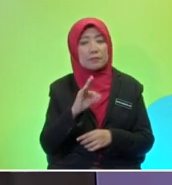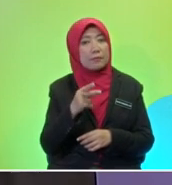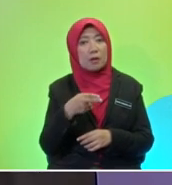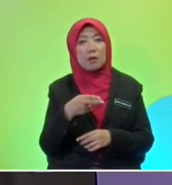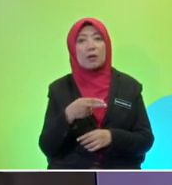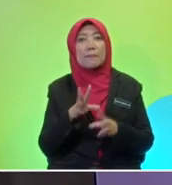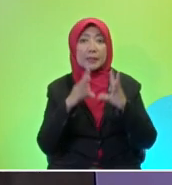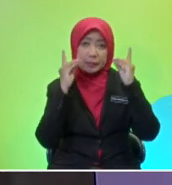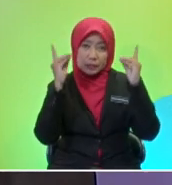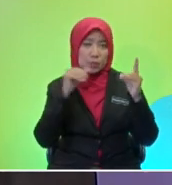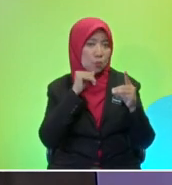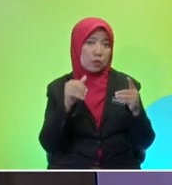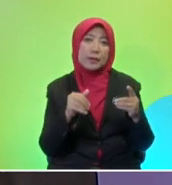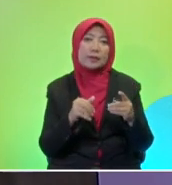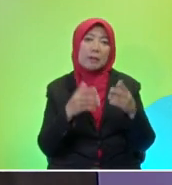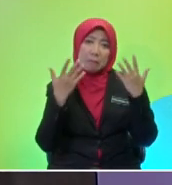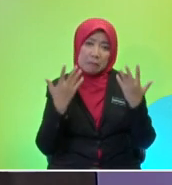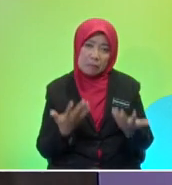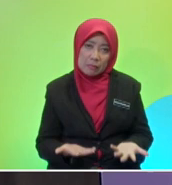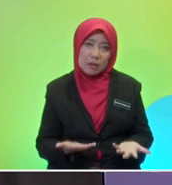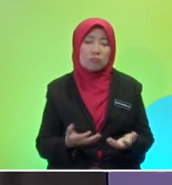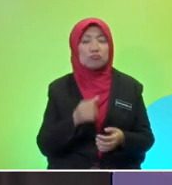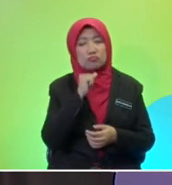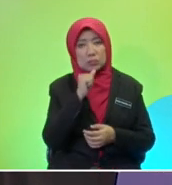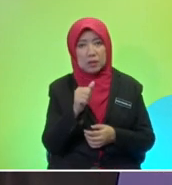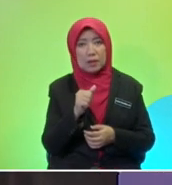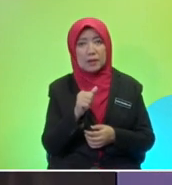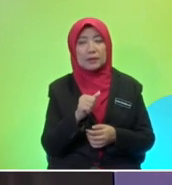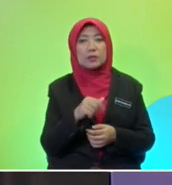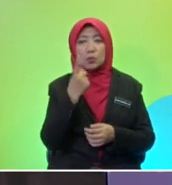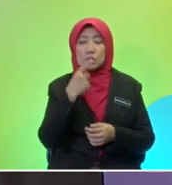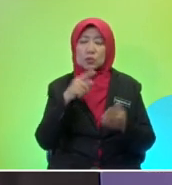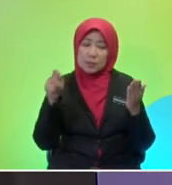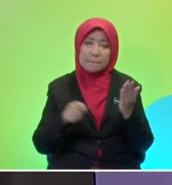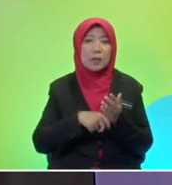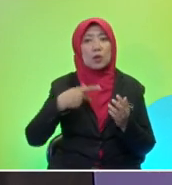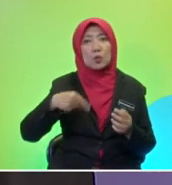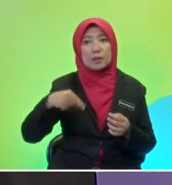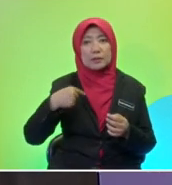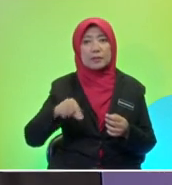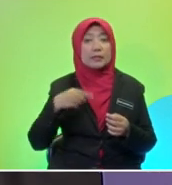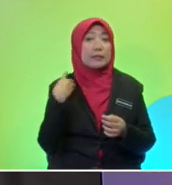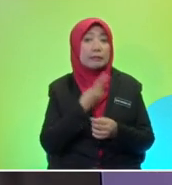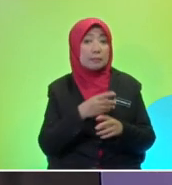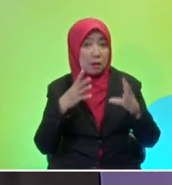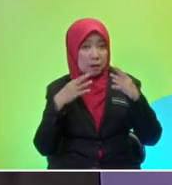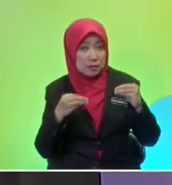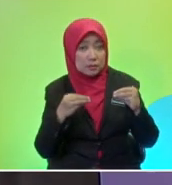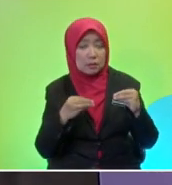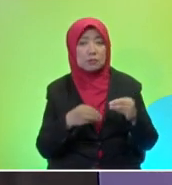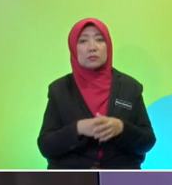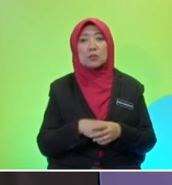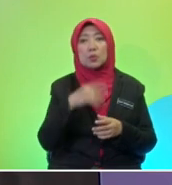untuk menambahkan quality kelas yang kita ajari membantu menurut kita untuk menghadapi